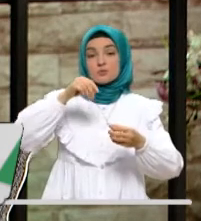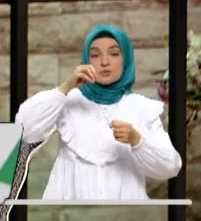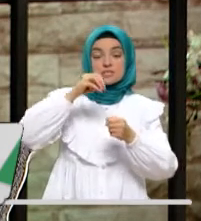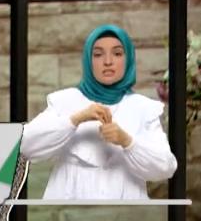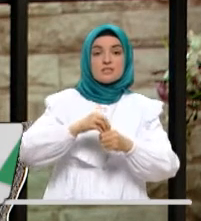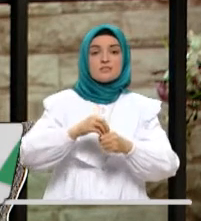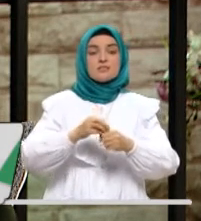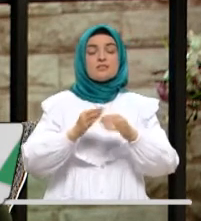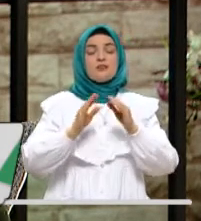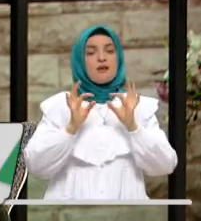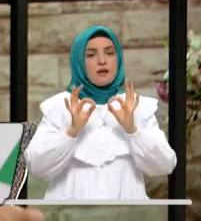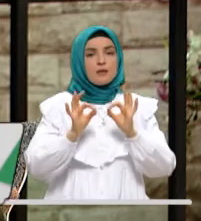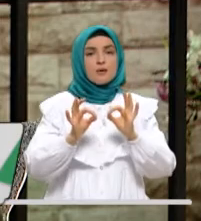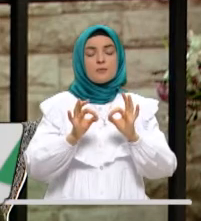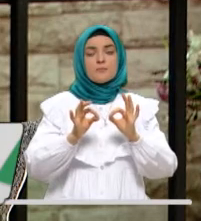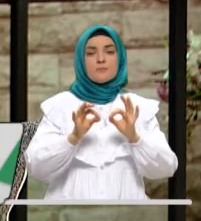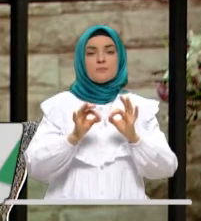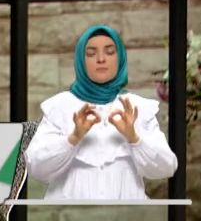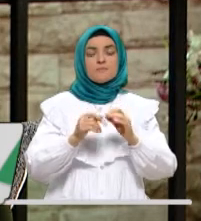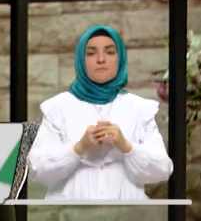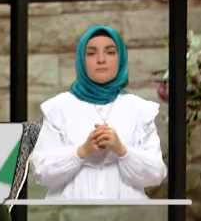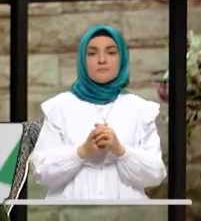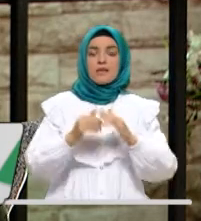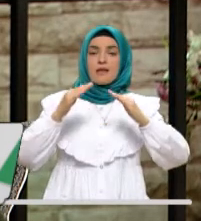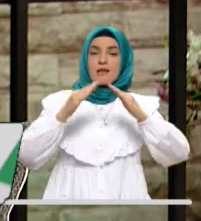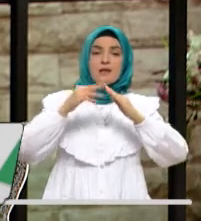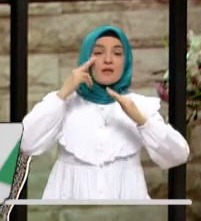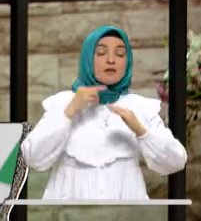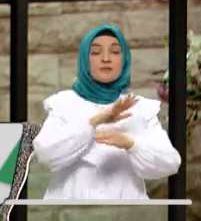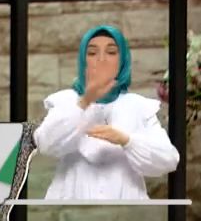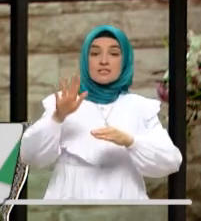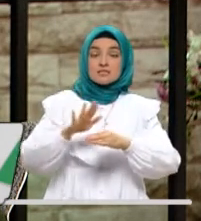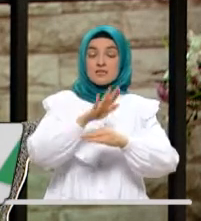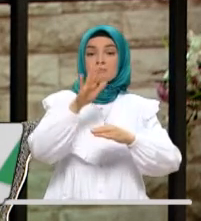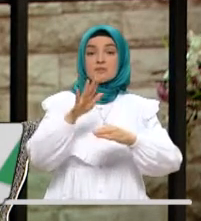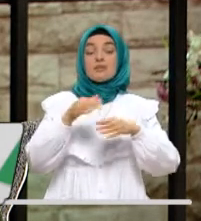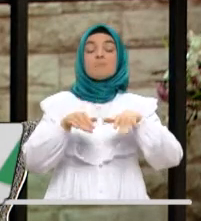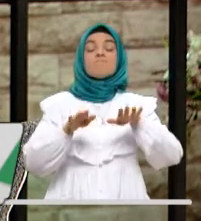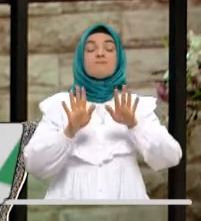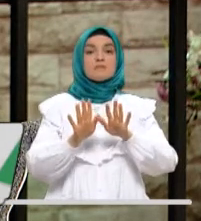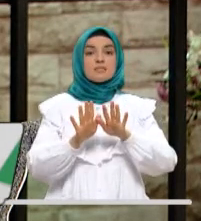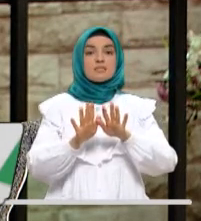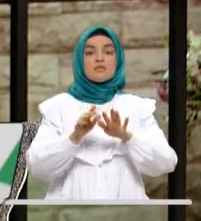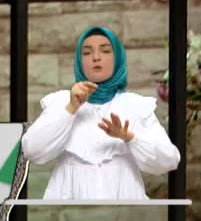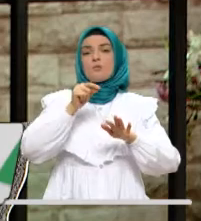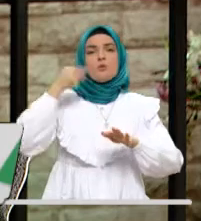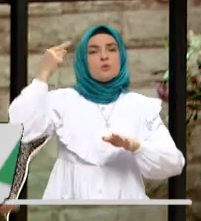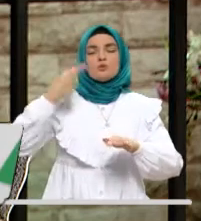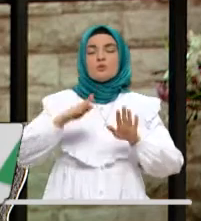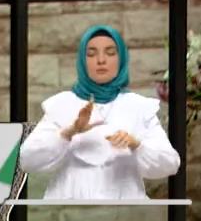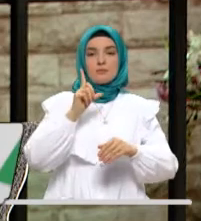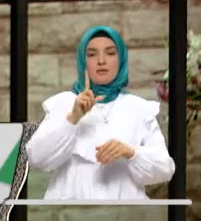hem sadece ben evimi temizledim, giderle de bütün hepsini attım olmuyor. Biraz önce bahsettiğimiz